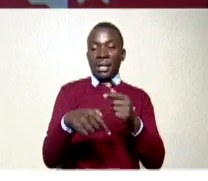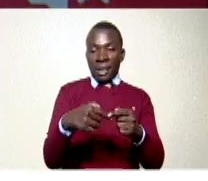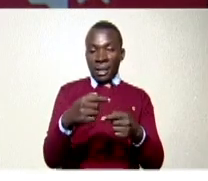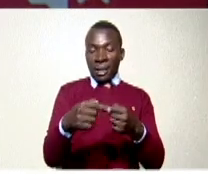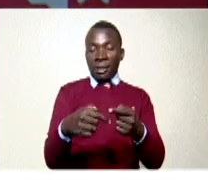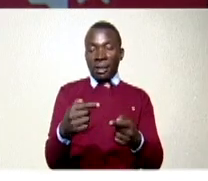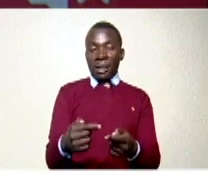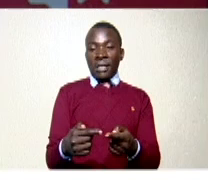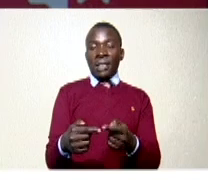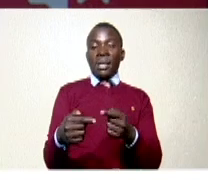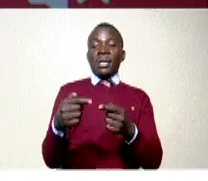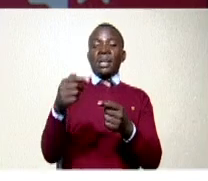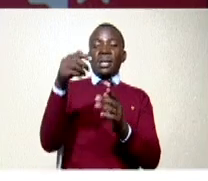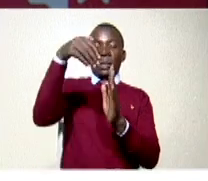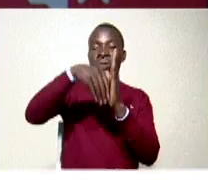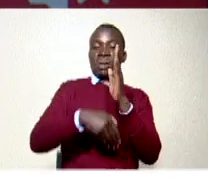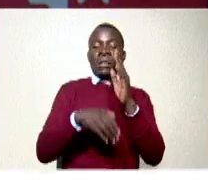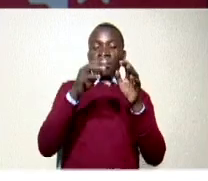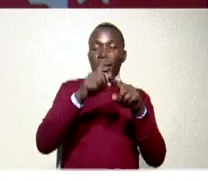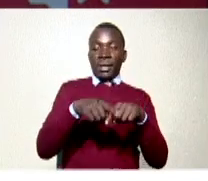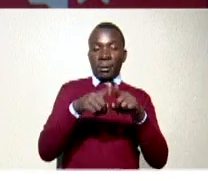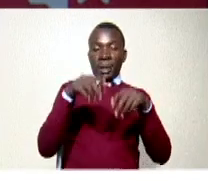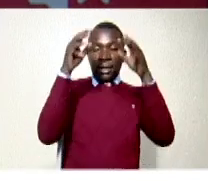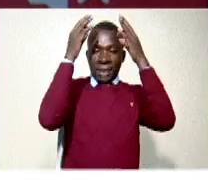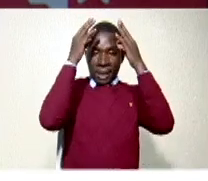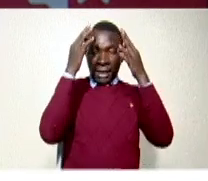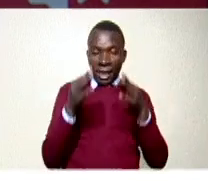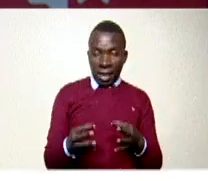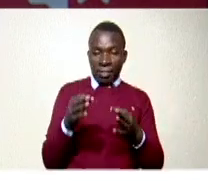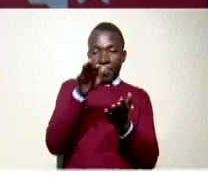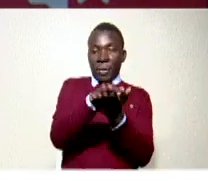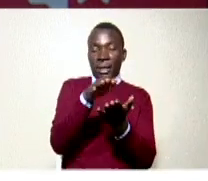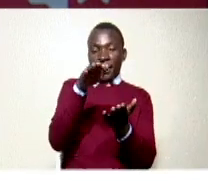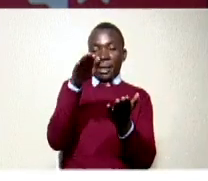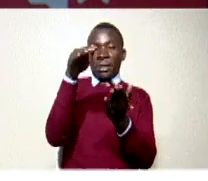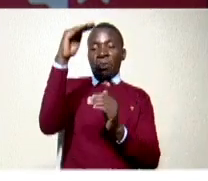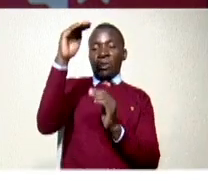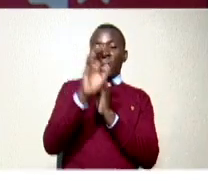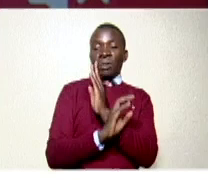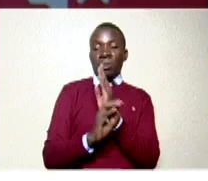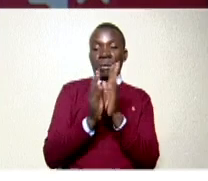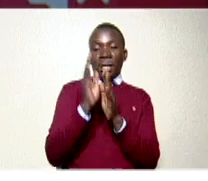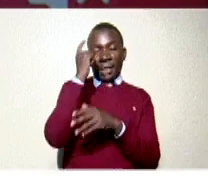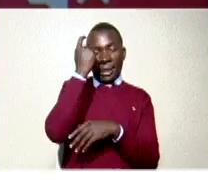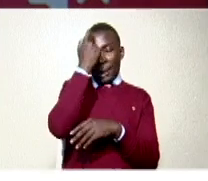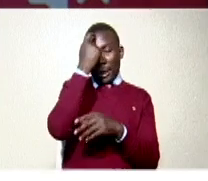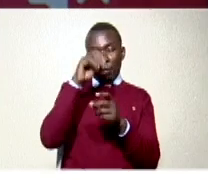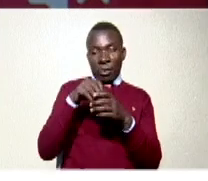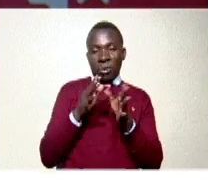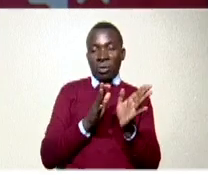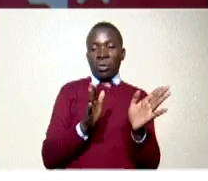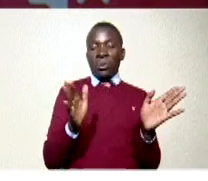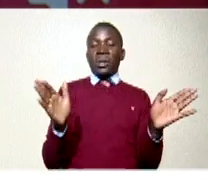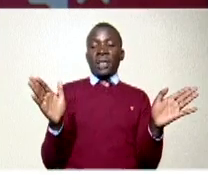kugenda risubira hasi bitewe n'ingamba zaba arizo za Banki Nkuru y'Igihugu ariko n'iza guverinoma muri rusange ziba